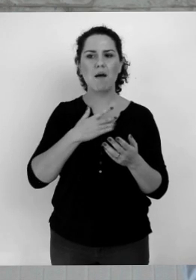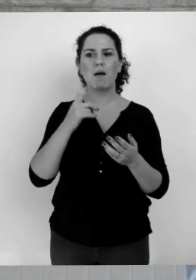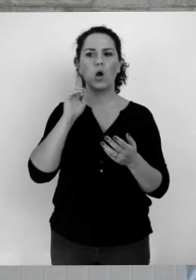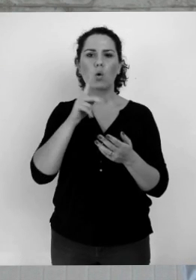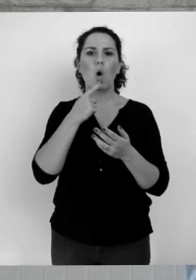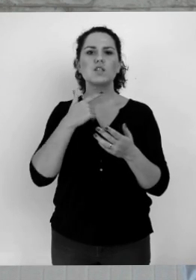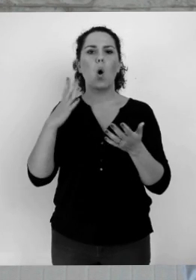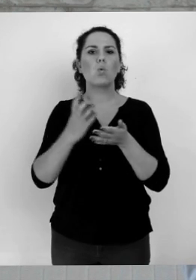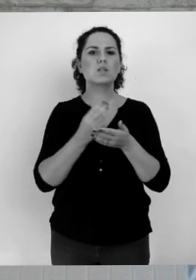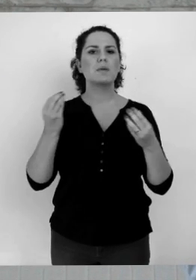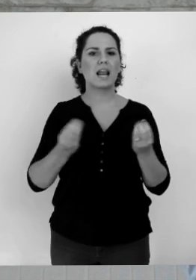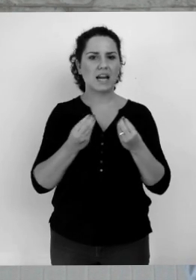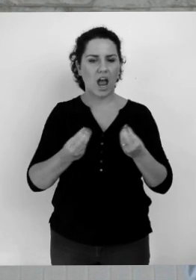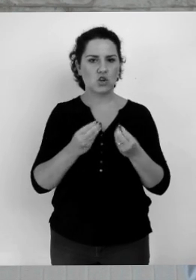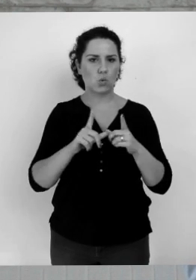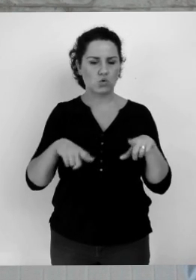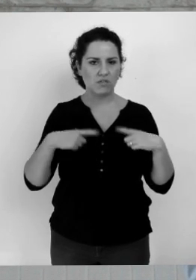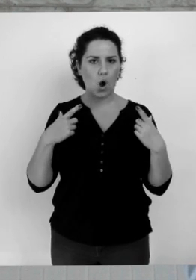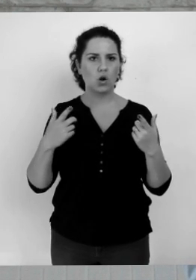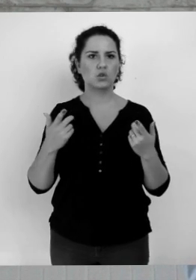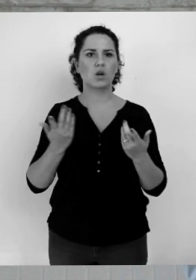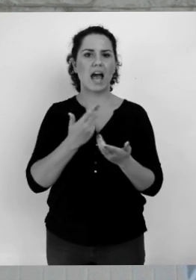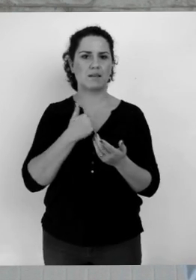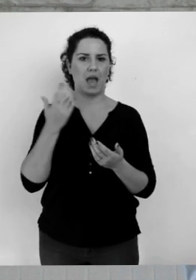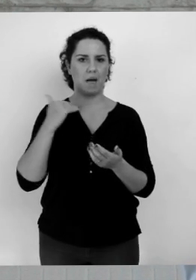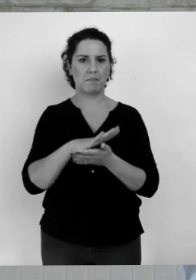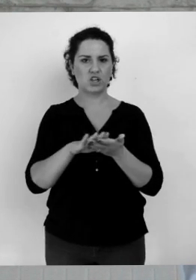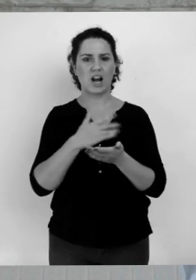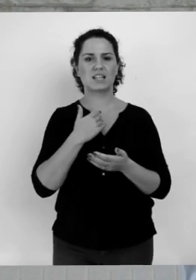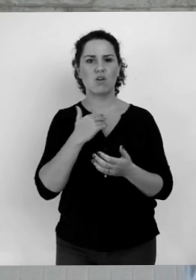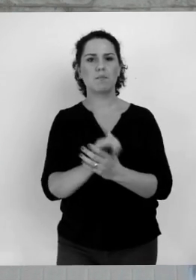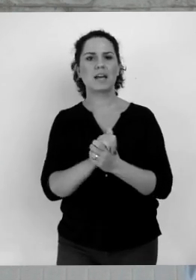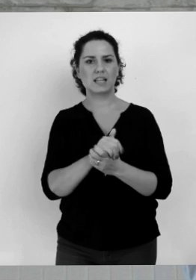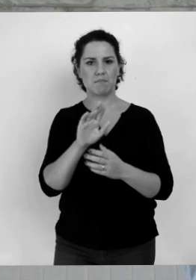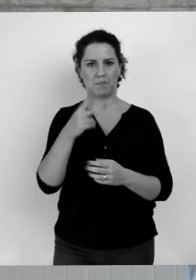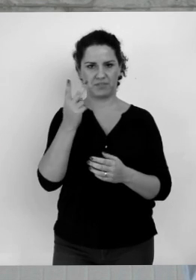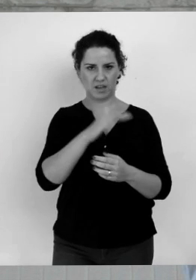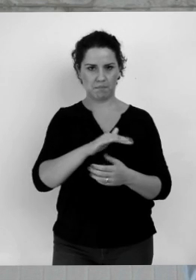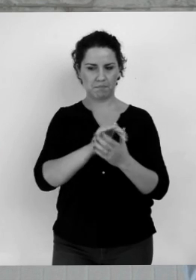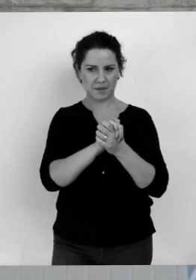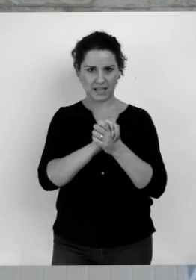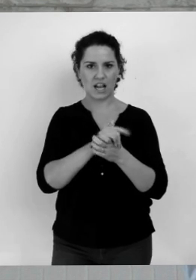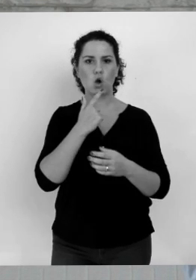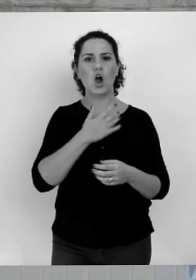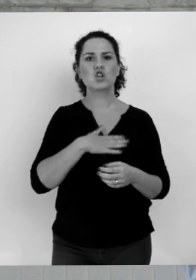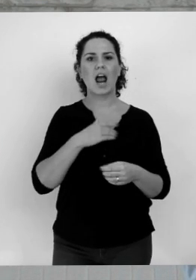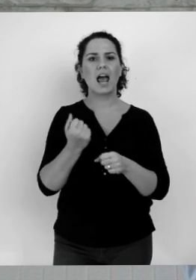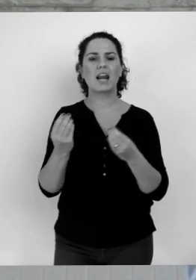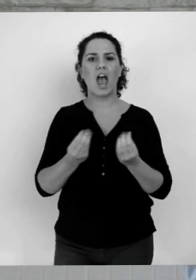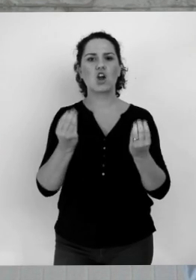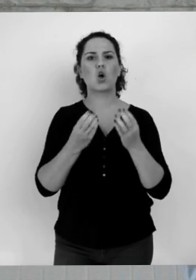su uspjeli u životu. Kada sam ja prišla sa svojim prijateljicama, imam 2 prijateljice koje žele